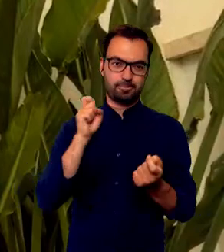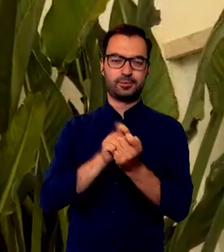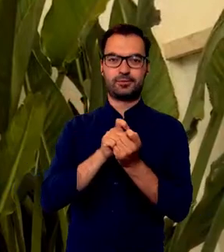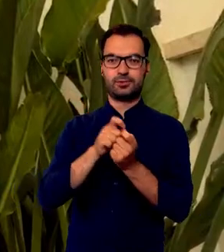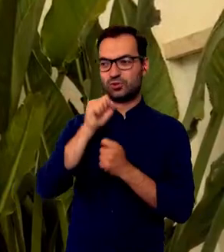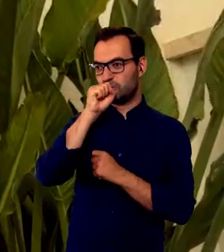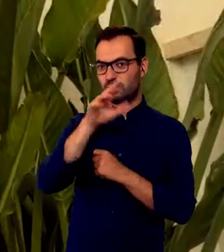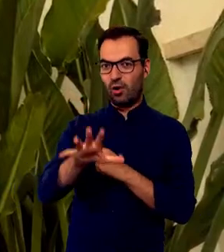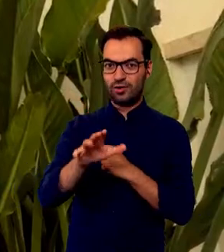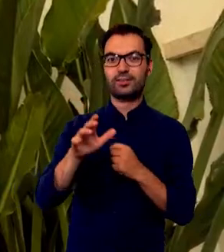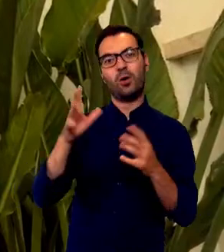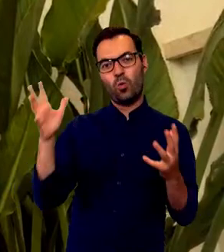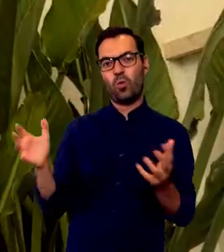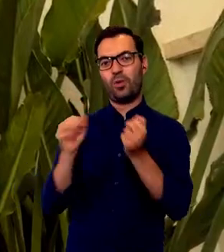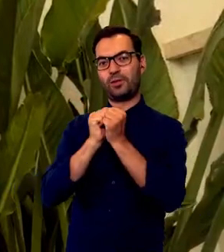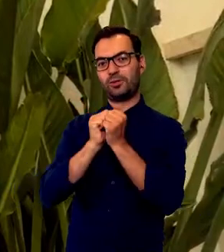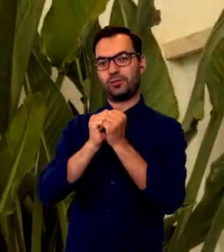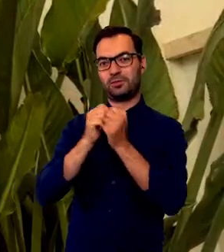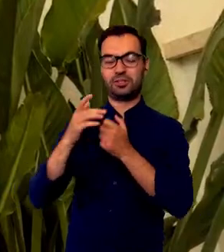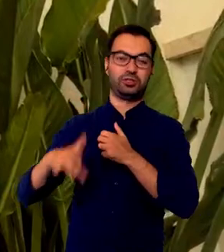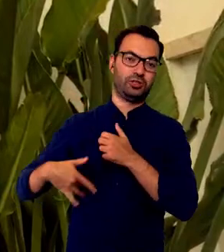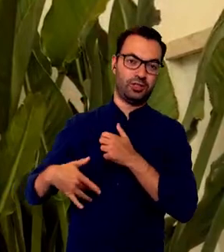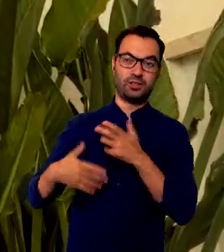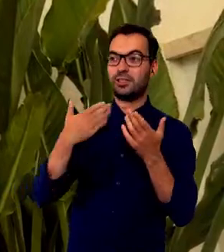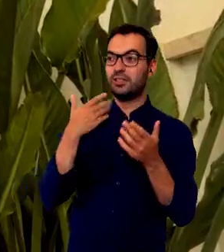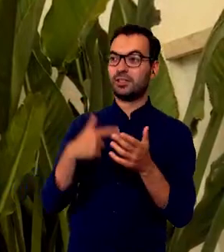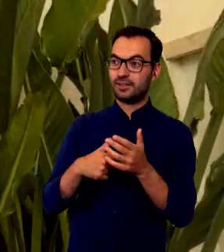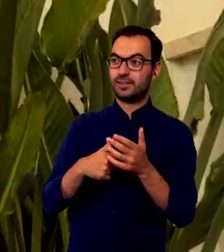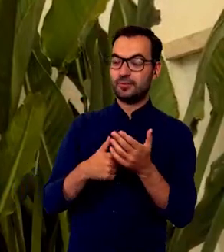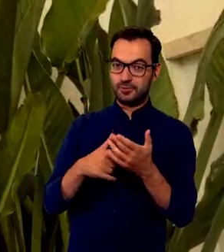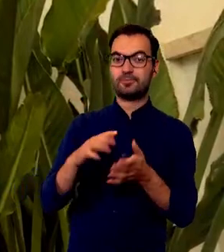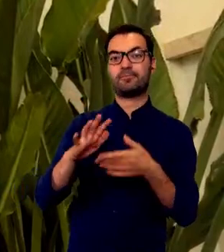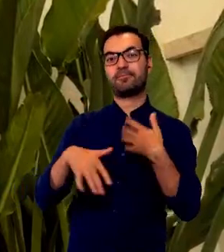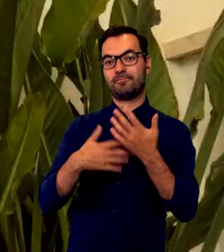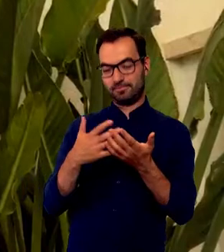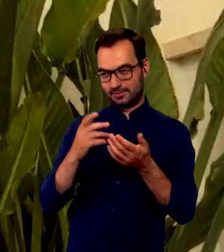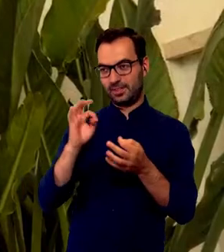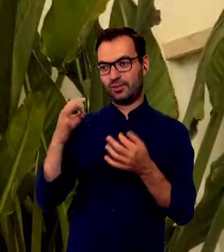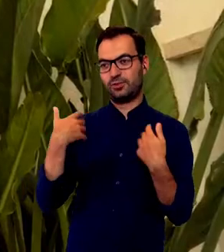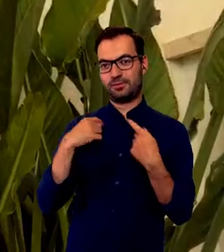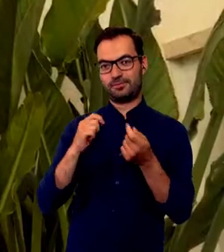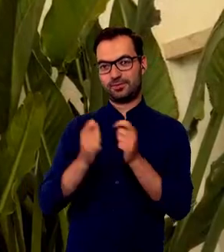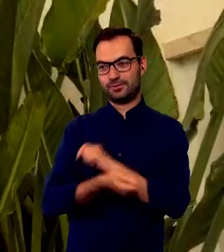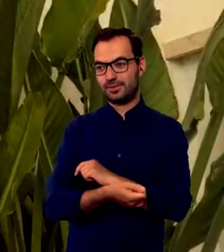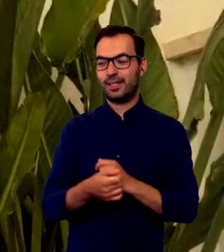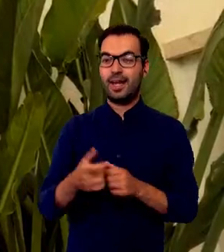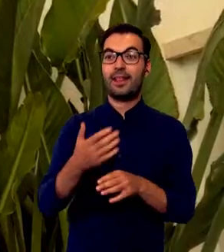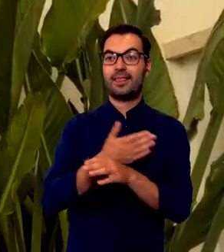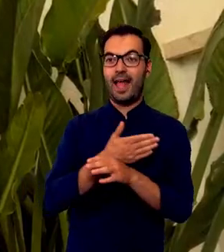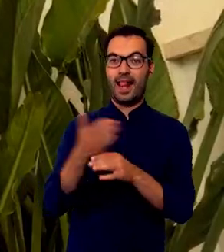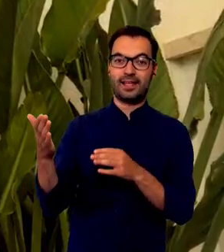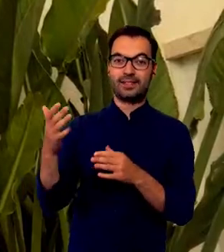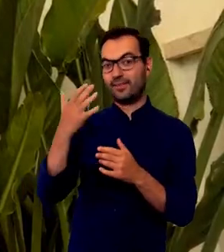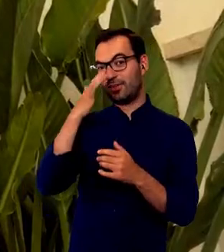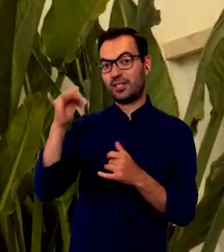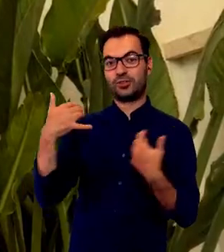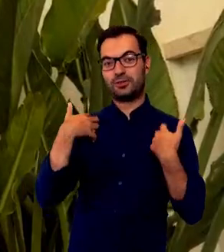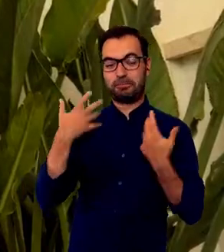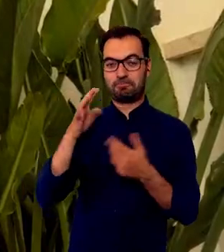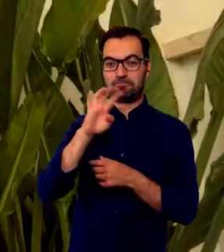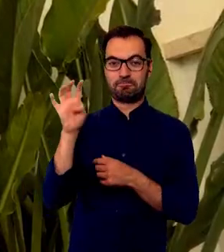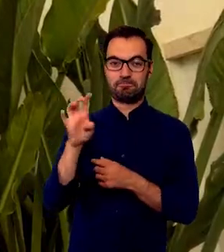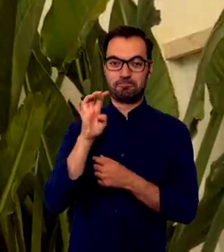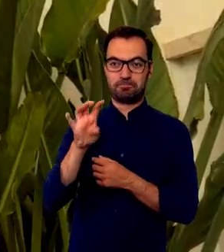żeby uwolnić księżniczkę i w ten sposób zapracował sobie na swoją bajkę. Oczywiście nigdy nie wiemy, co było dalej, jak